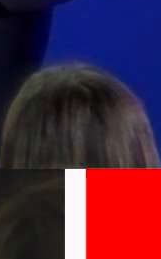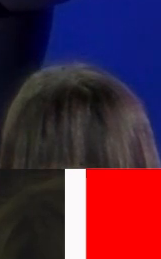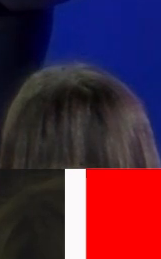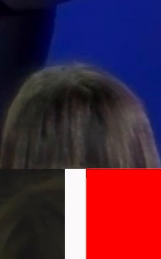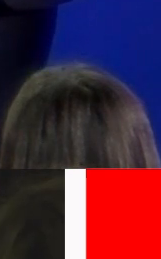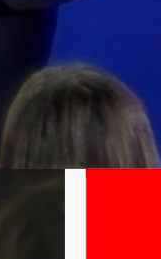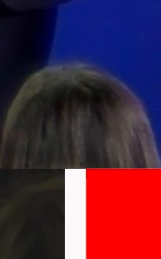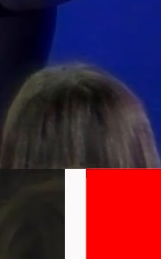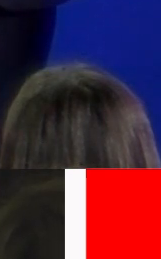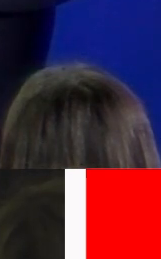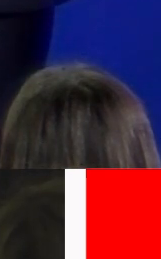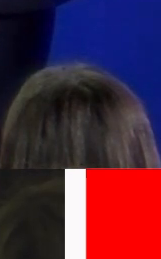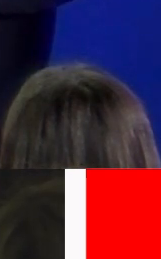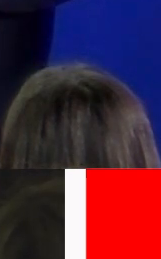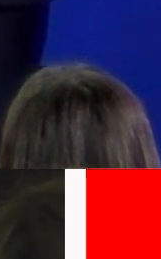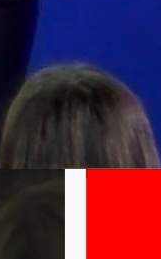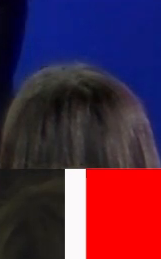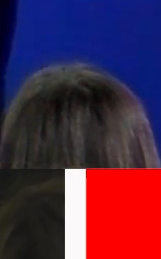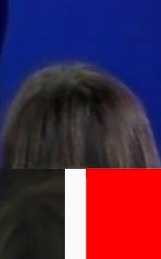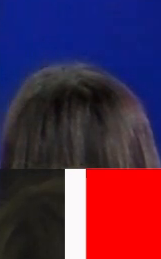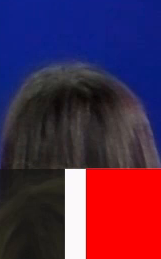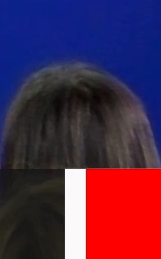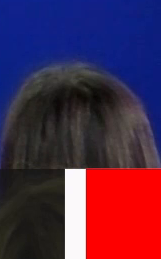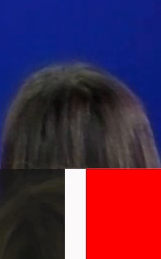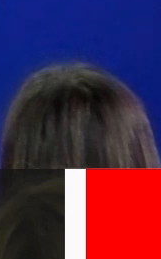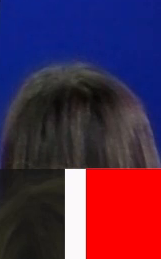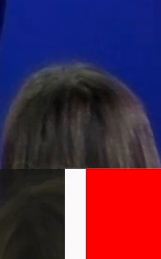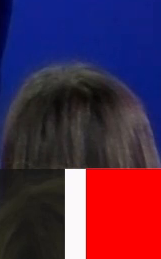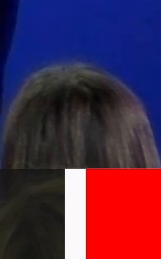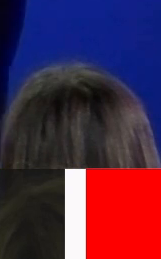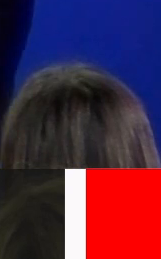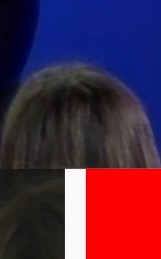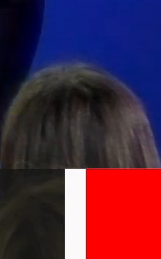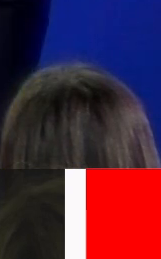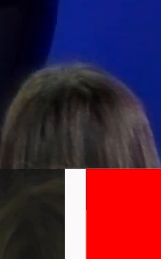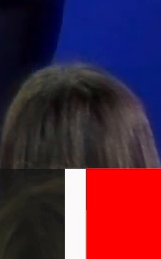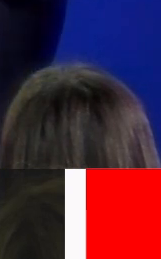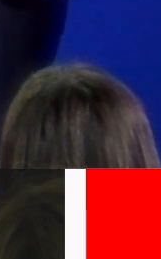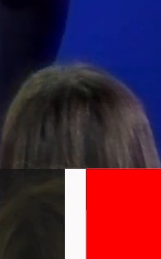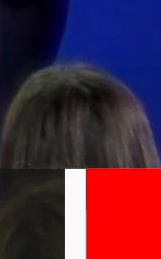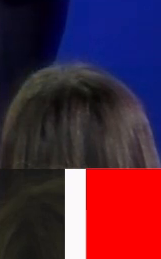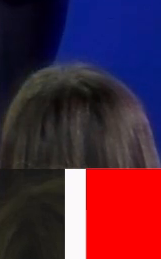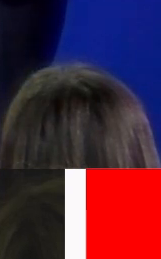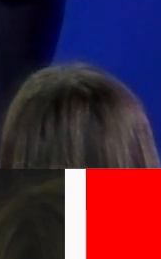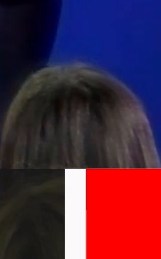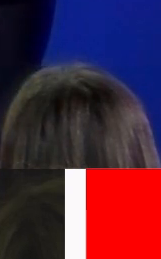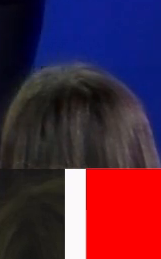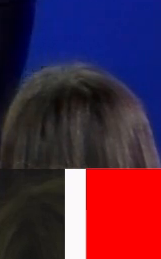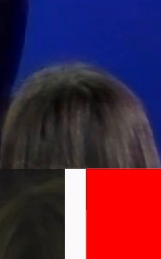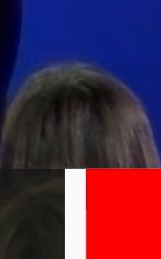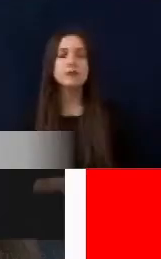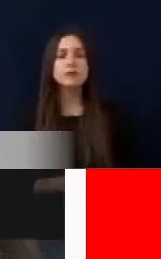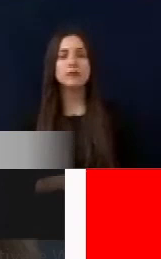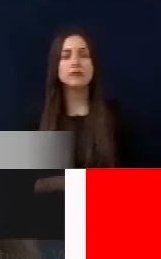Χρήστο Μέτιο στις επικείμενες περιφερειακές εκλογές, ενώ τόνισε ότι κανένας άλλος δήμαρχος δεν πρόκειται να λάβει χρήσμα πριν τη διεξαγωγή των